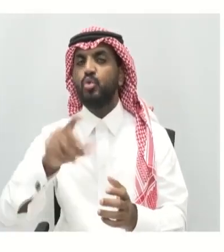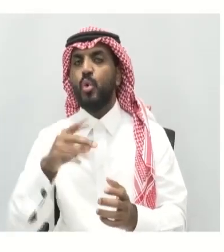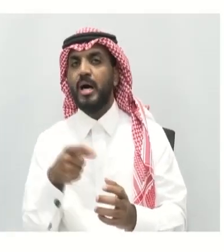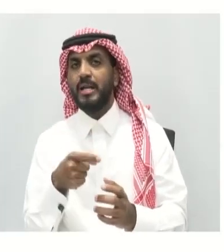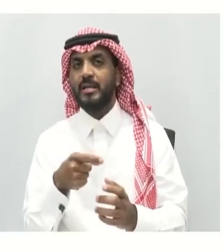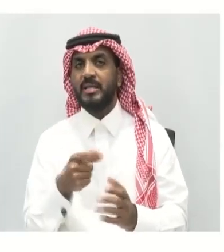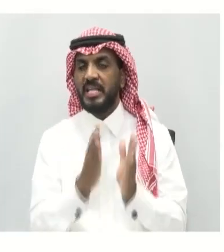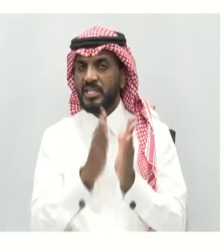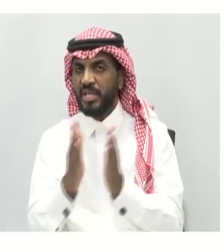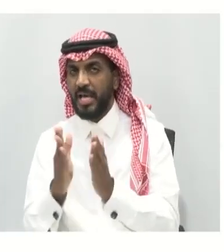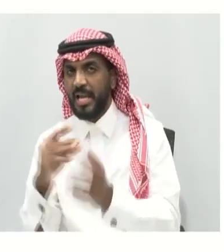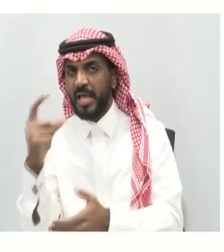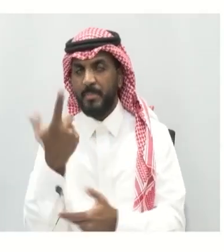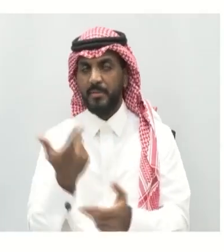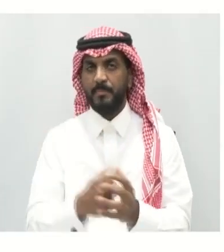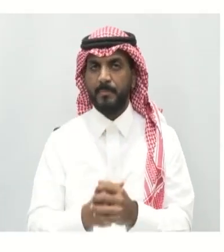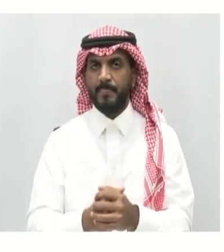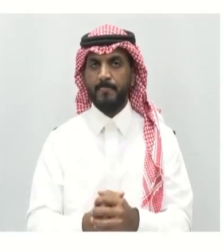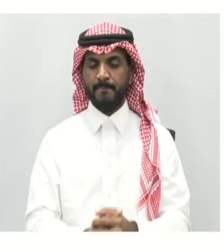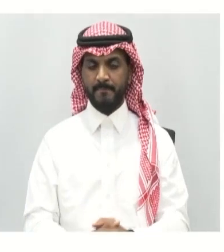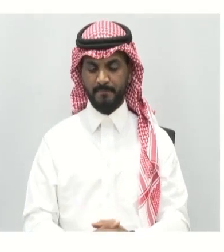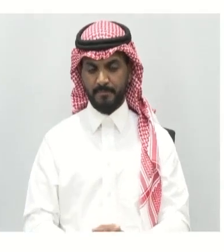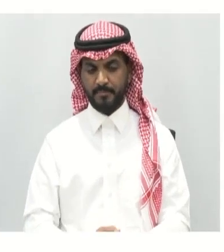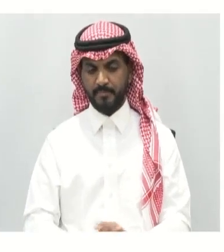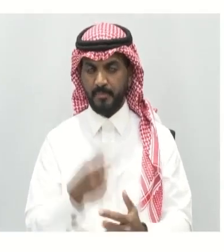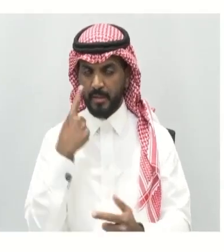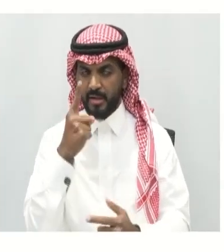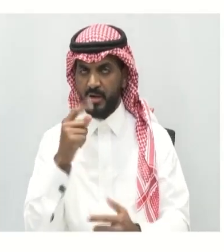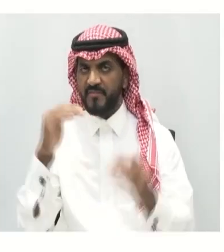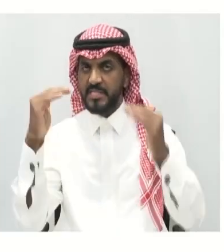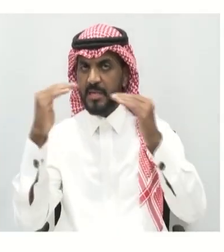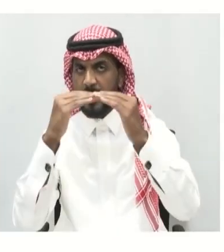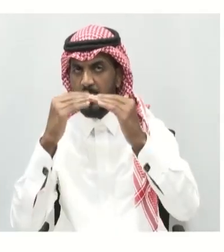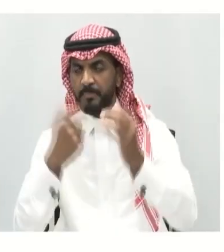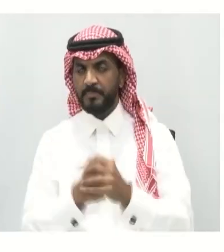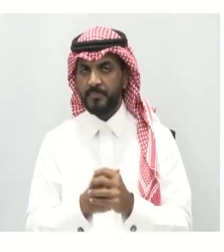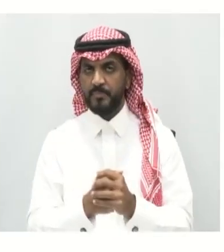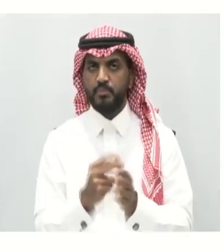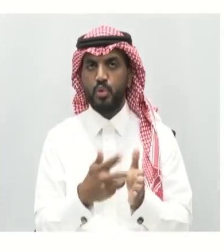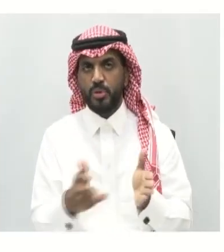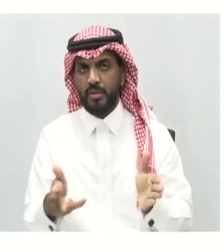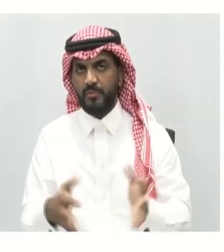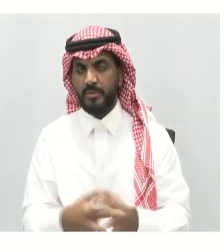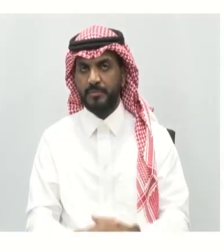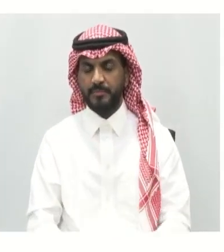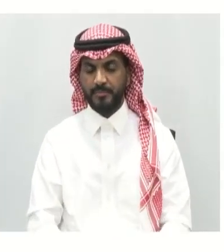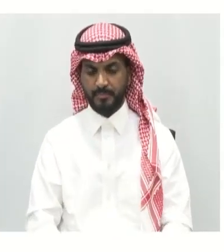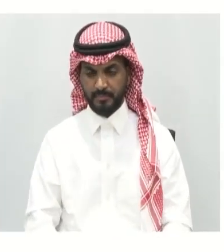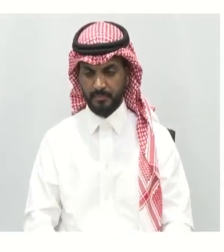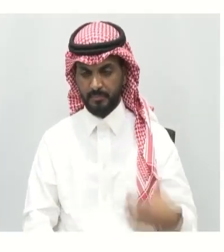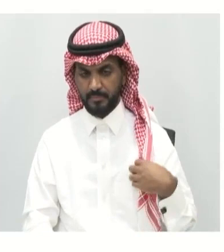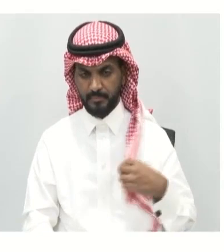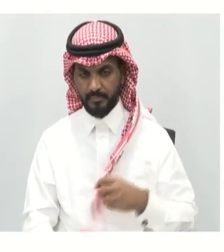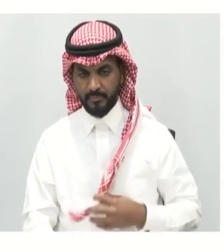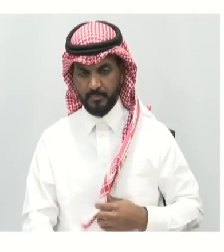القمر يعني اشكال القمر اللي نشوفها في السماء مختلفه طيب